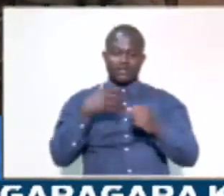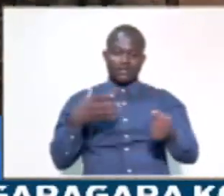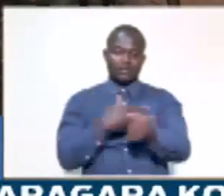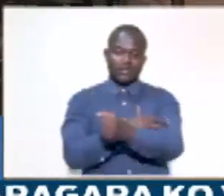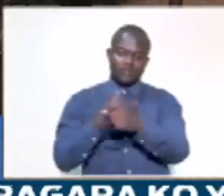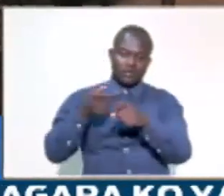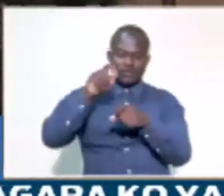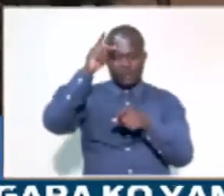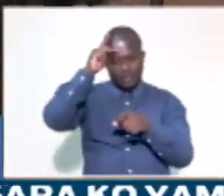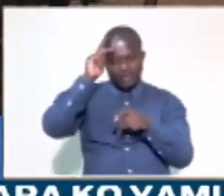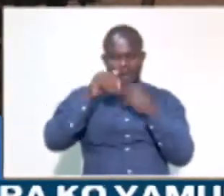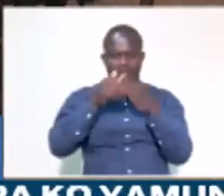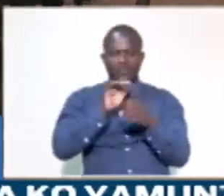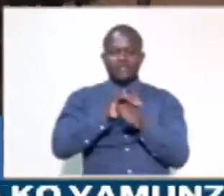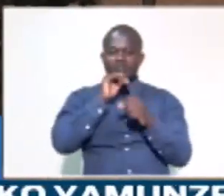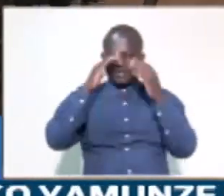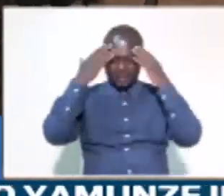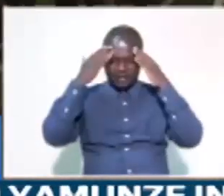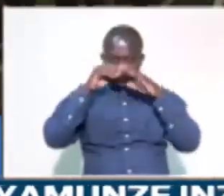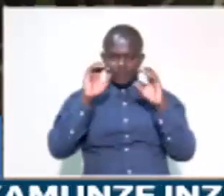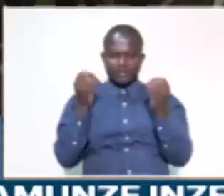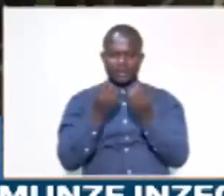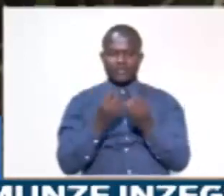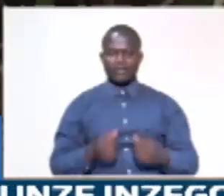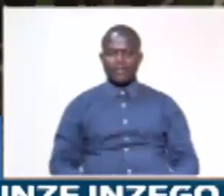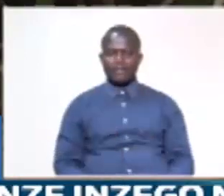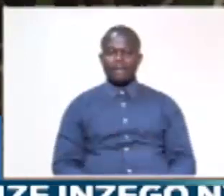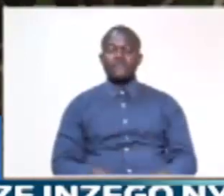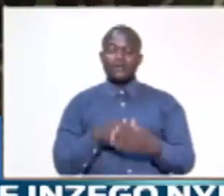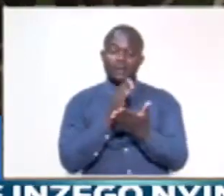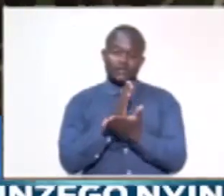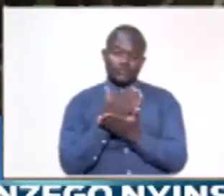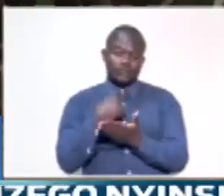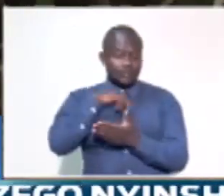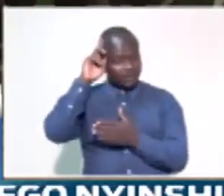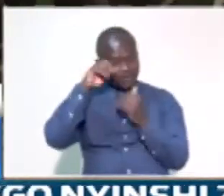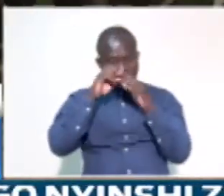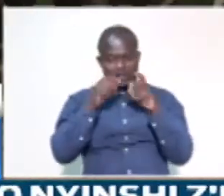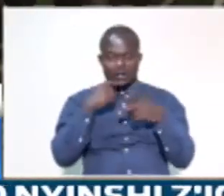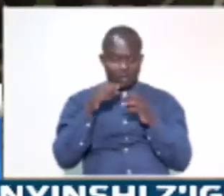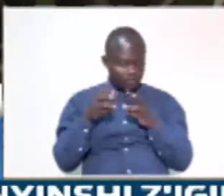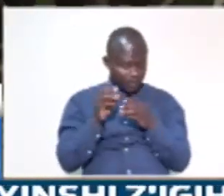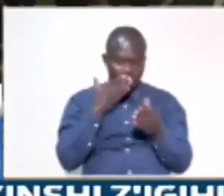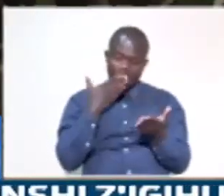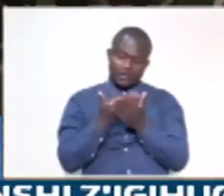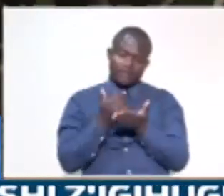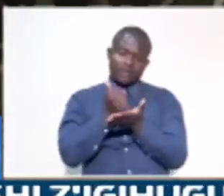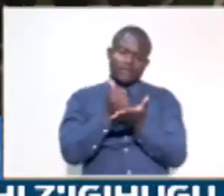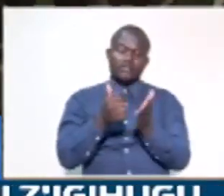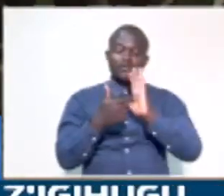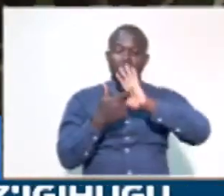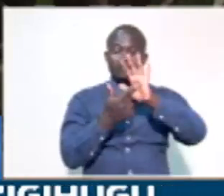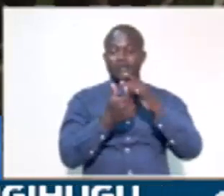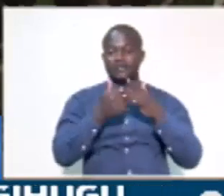kongera ubumenyi benshi batari bazi kuri uyu muryango. Nibyo turatekereza ko ari uburyo bwiza bwo gufasha kumenyekanisha uyu muryango